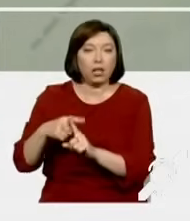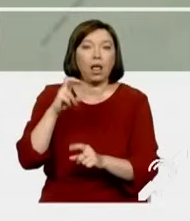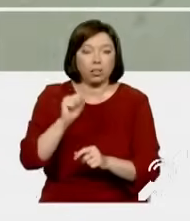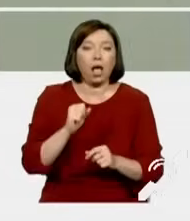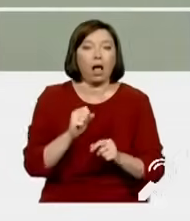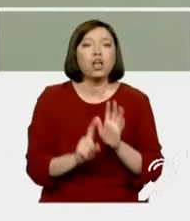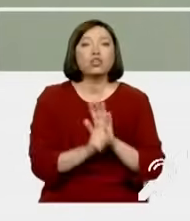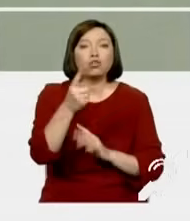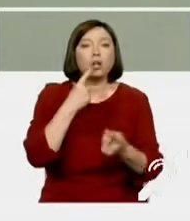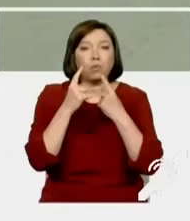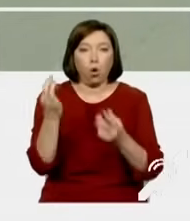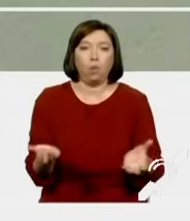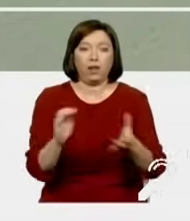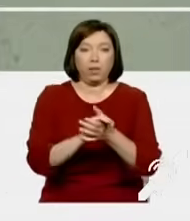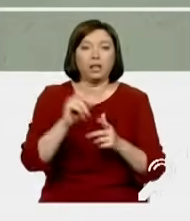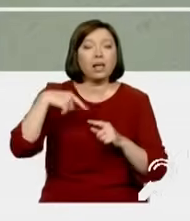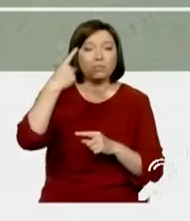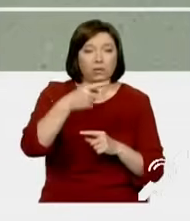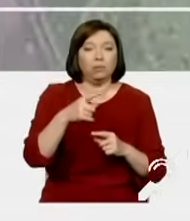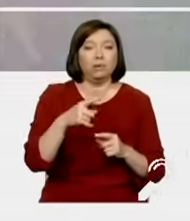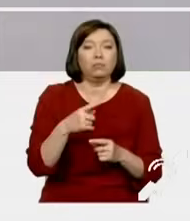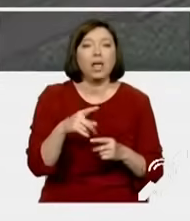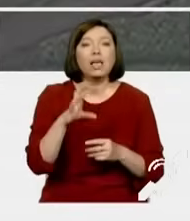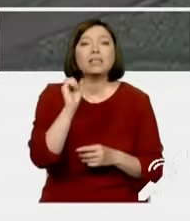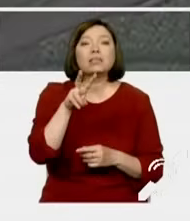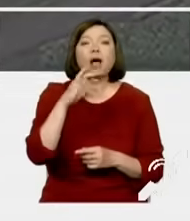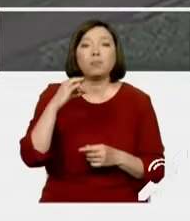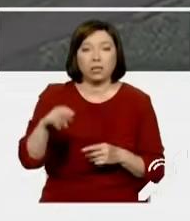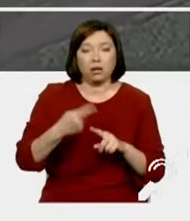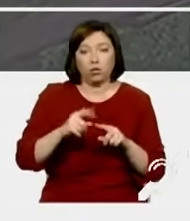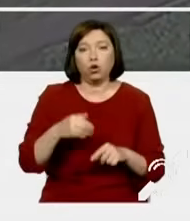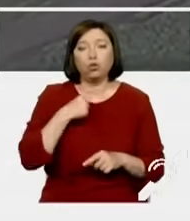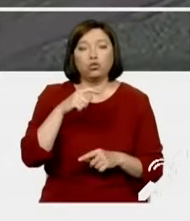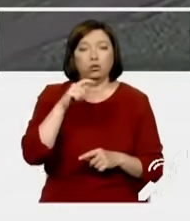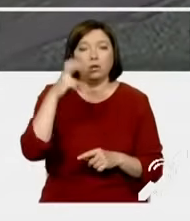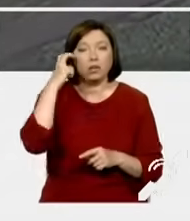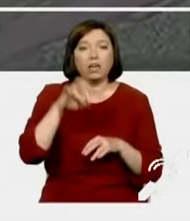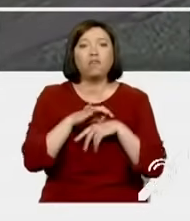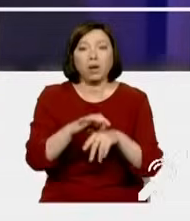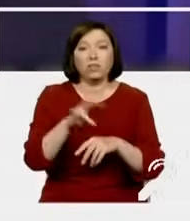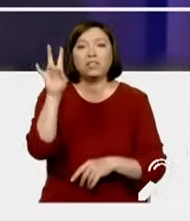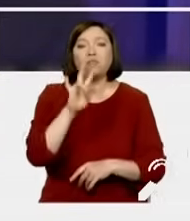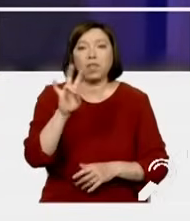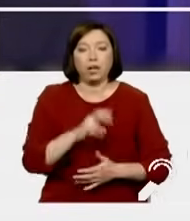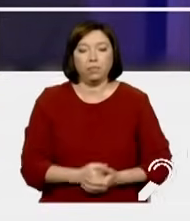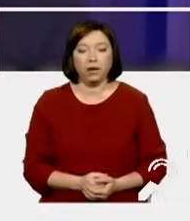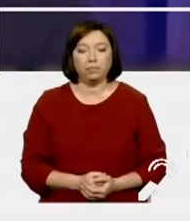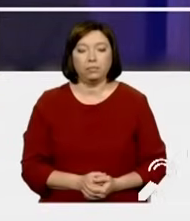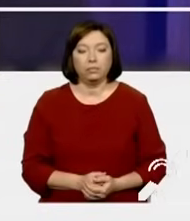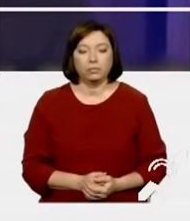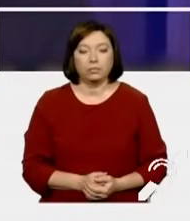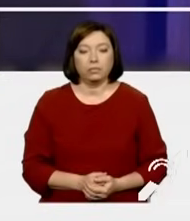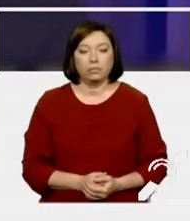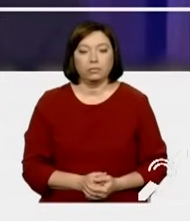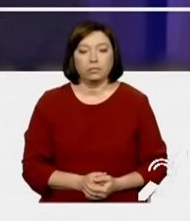de încetare a focului la viitorul summit internațional pentru pace pe care Kievul vrea să-l organizeze cel târziu în noiembrie. Escalația це